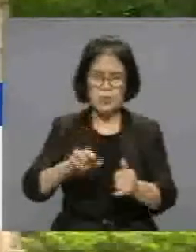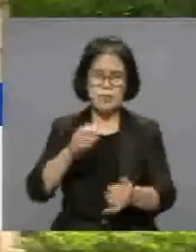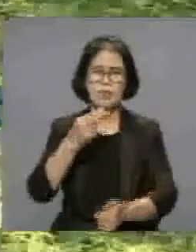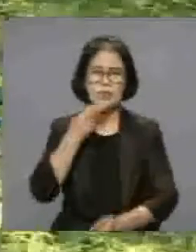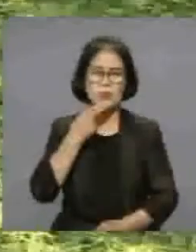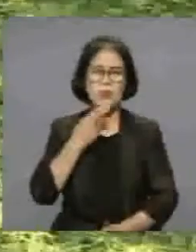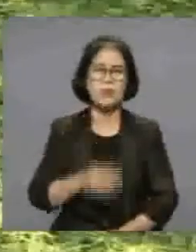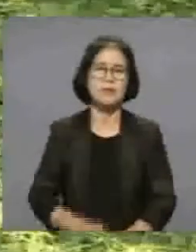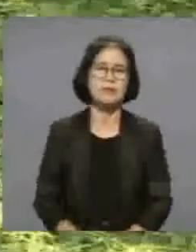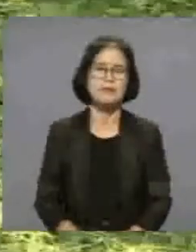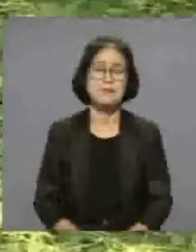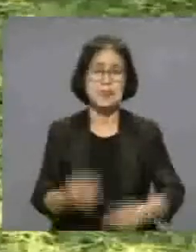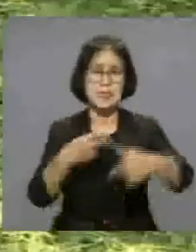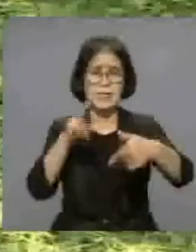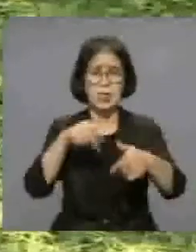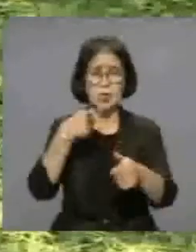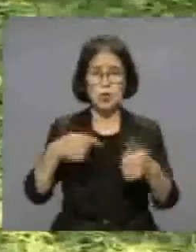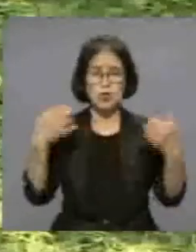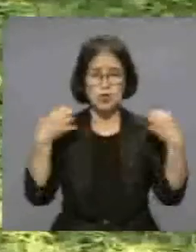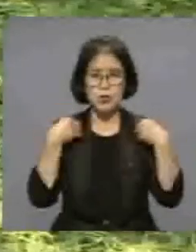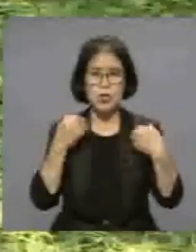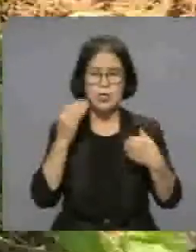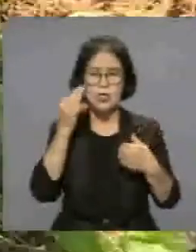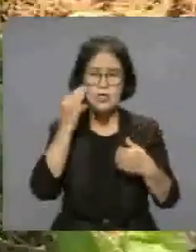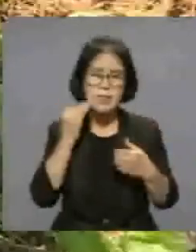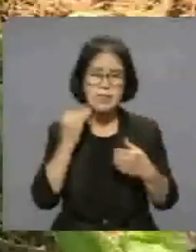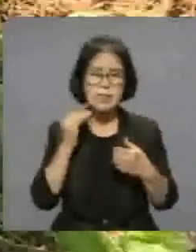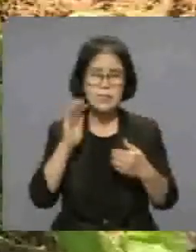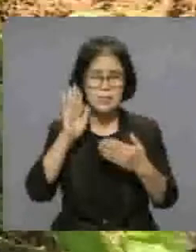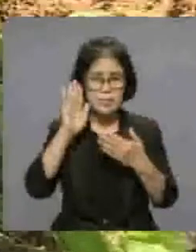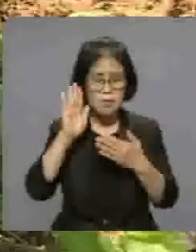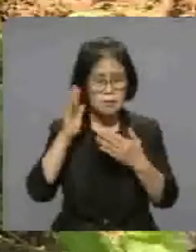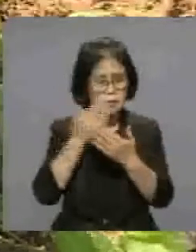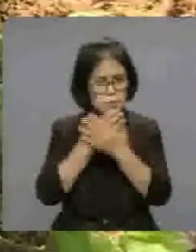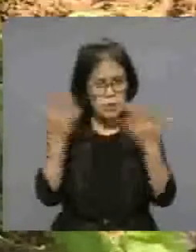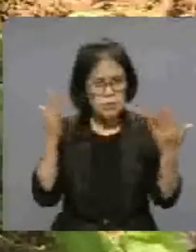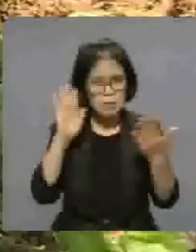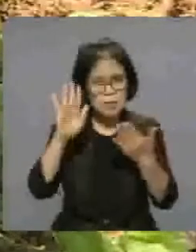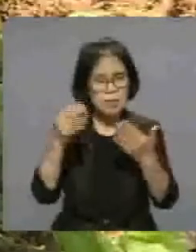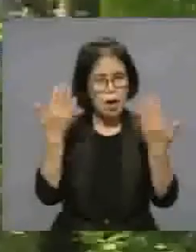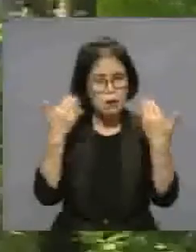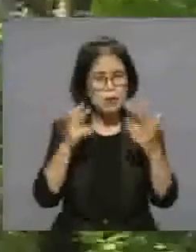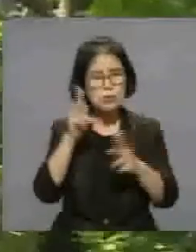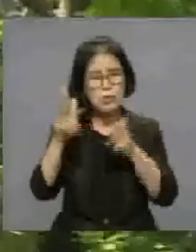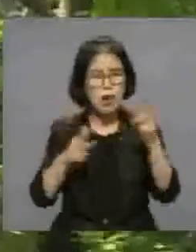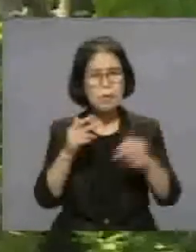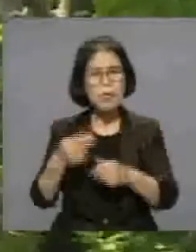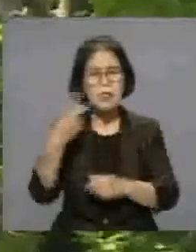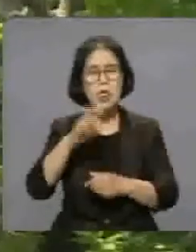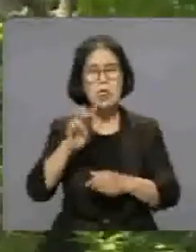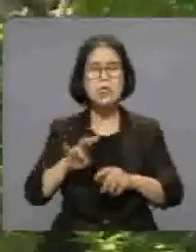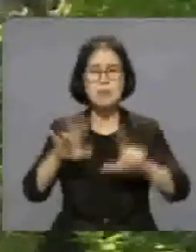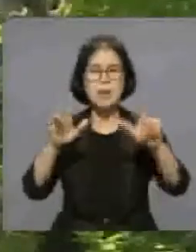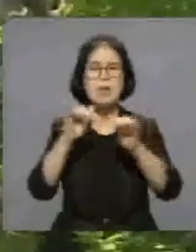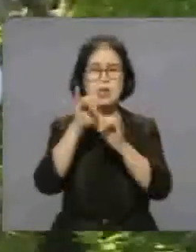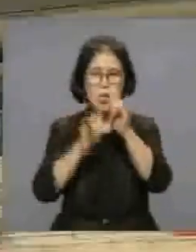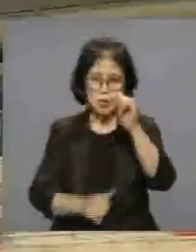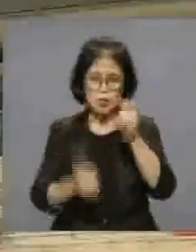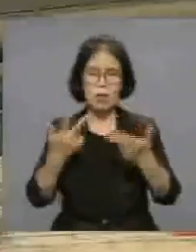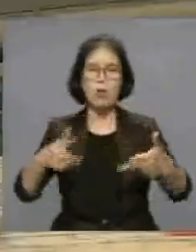않는다. 인천시 교육청 그린스마트 미래학교 사업의 일부로 오는 2024년 역사공원으로